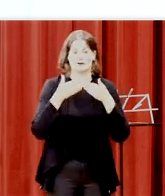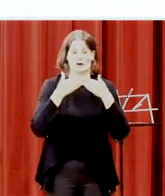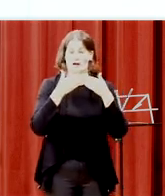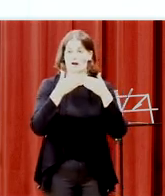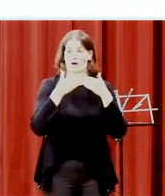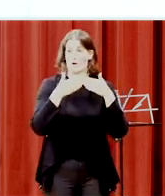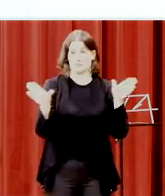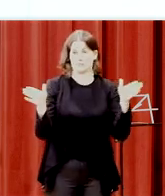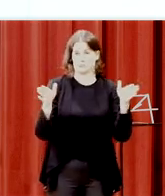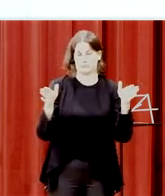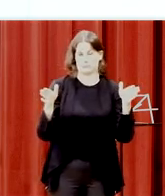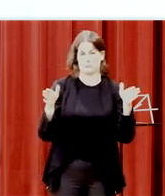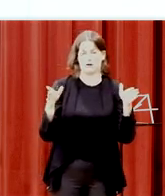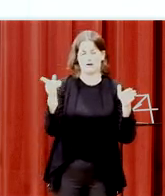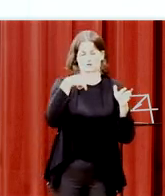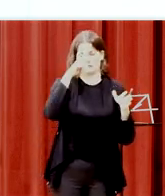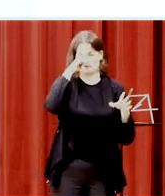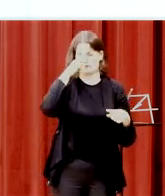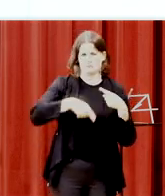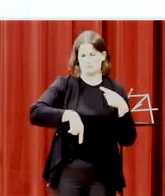2024. D'acord?